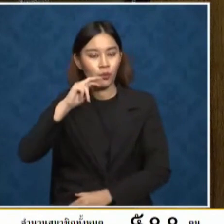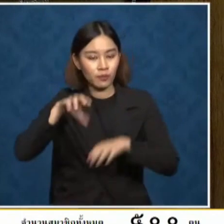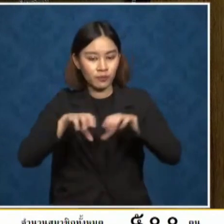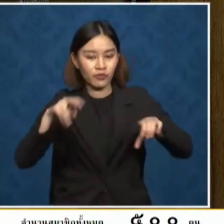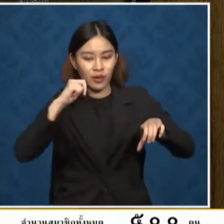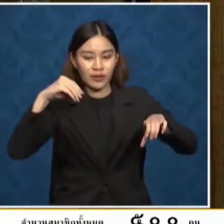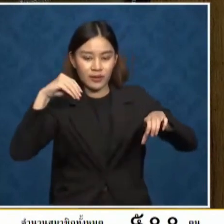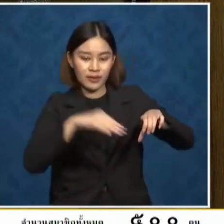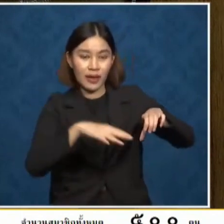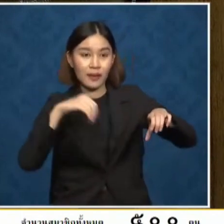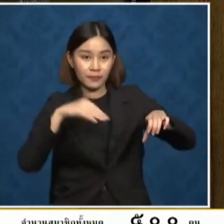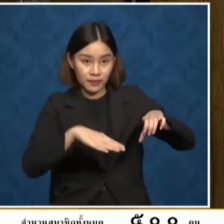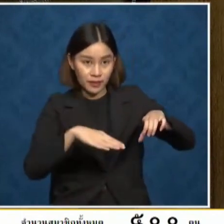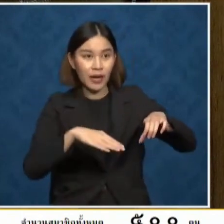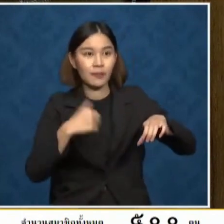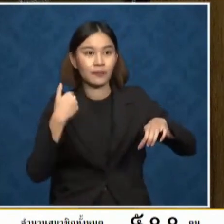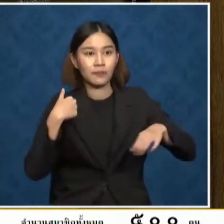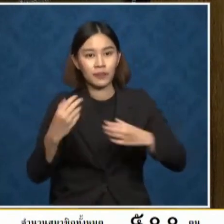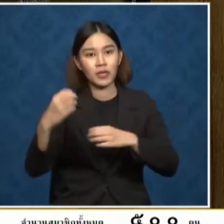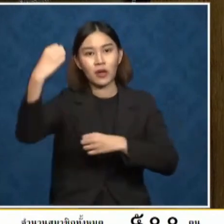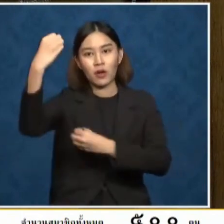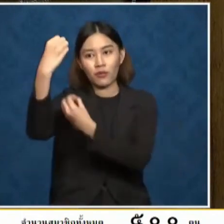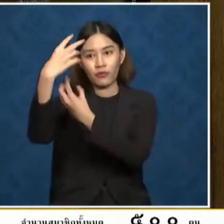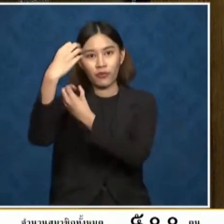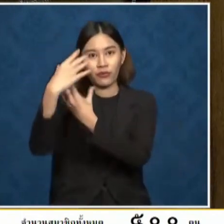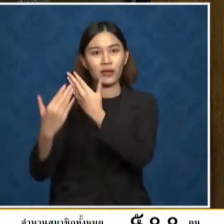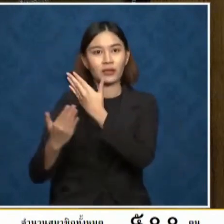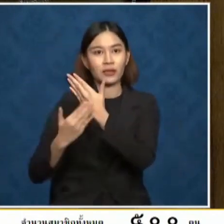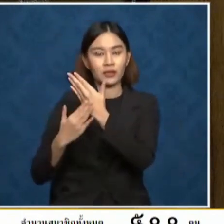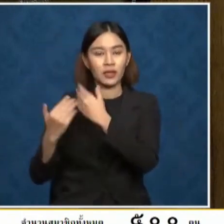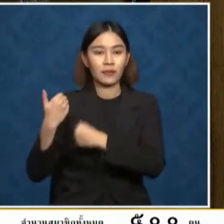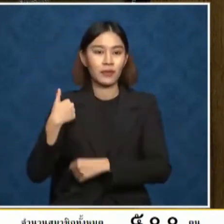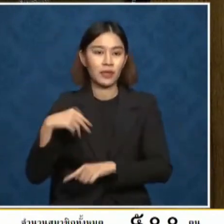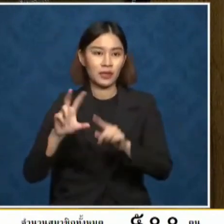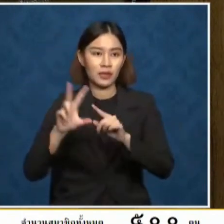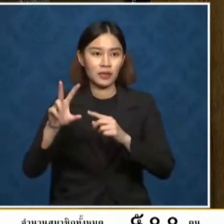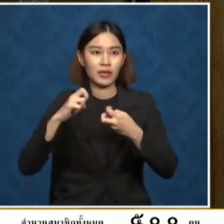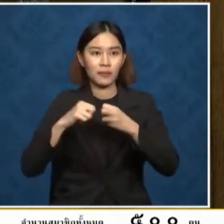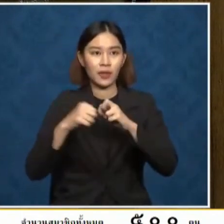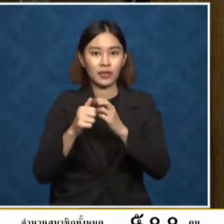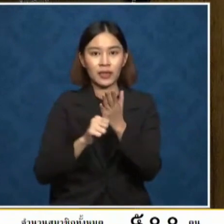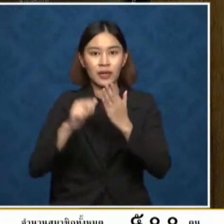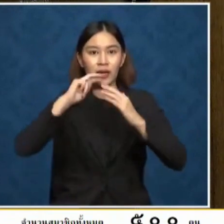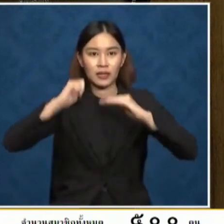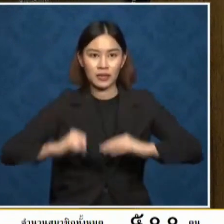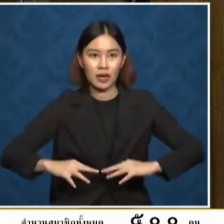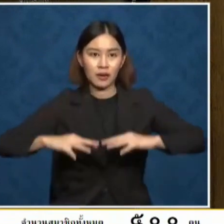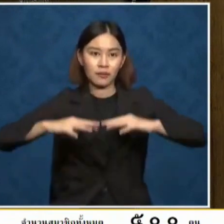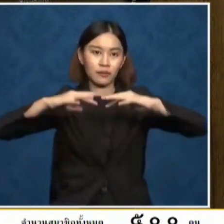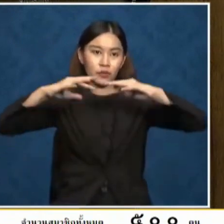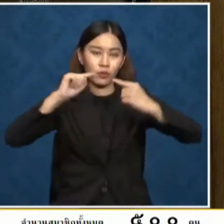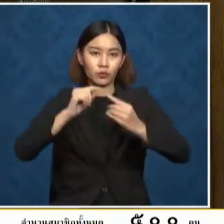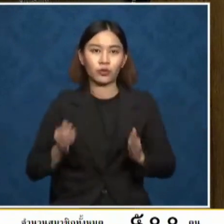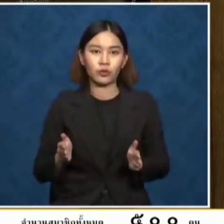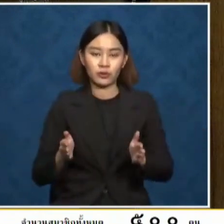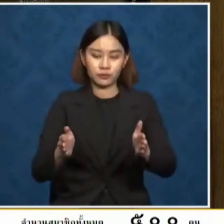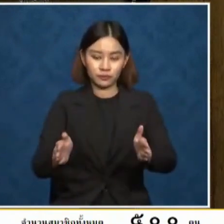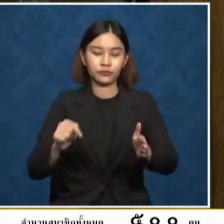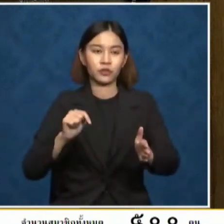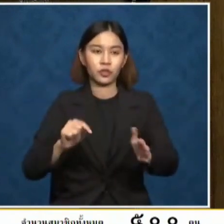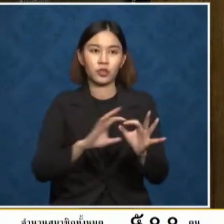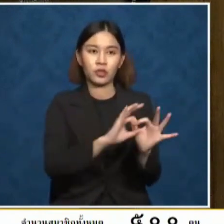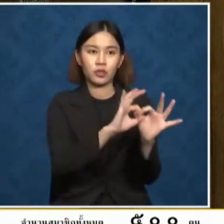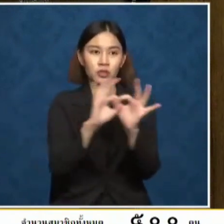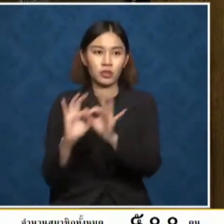และถางป่าริมถนนและติดตั้งสัญญาณไฟพร้อมป้ายจราจร 3แก้ไขปัญหาน้ำท่วมขางบนถนนชนประธานใต้